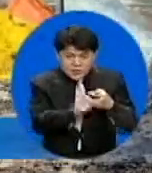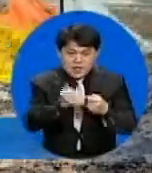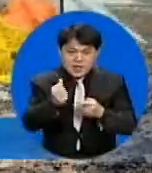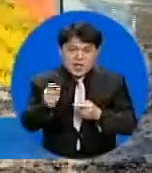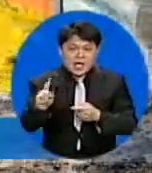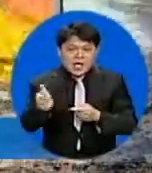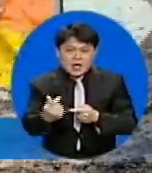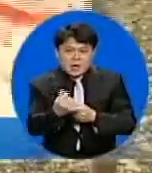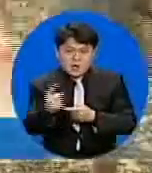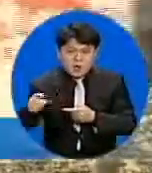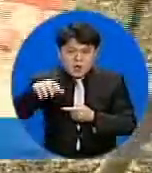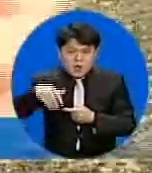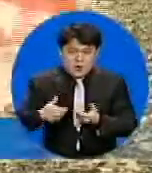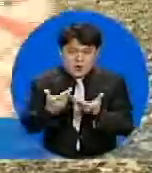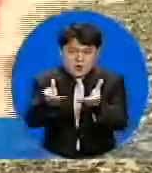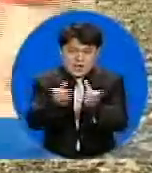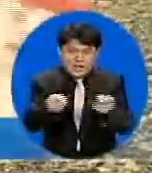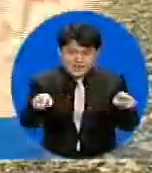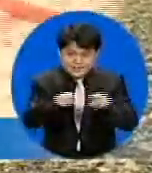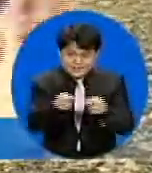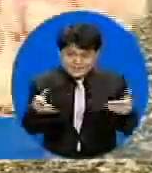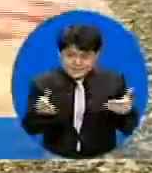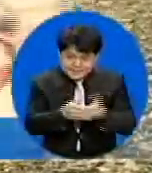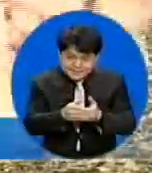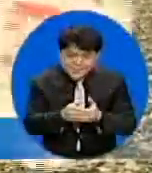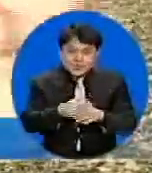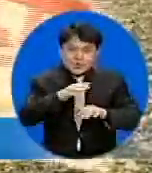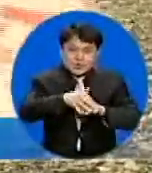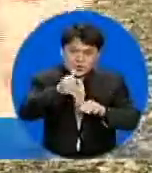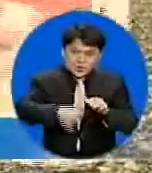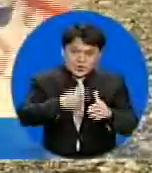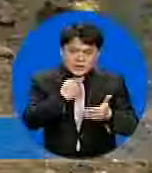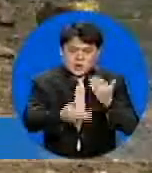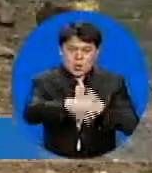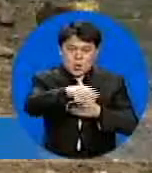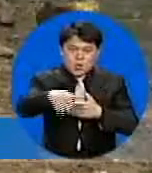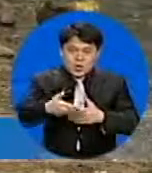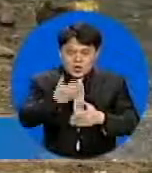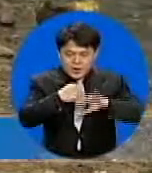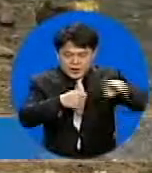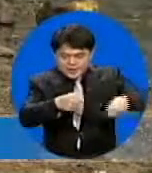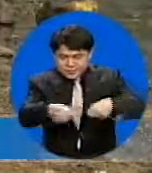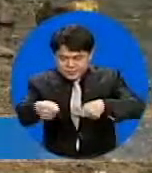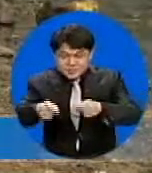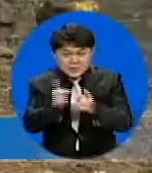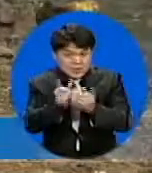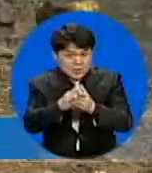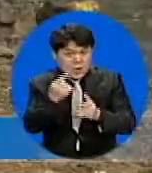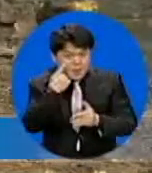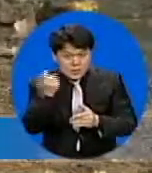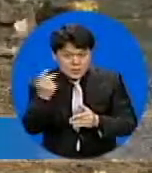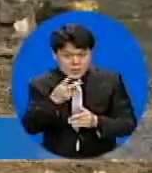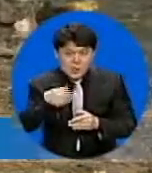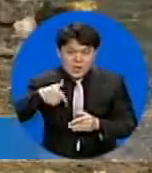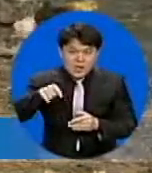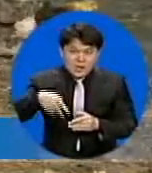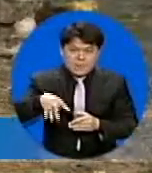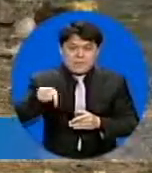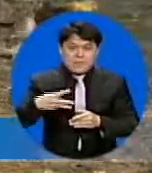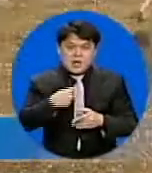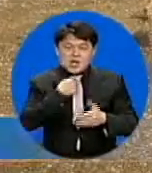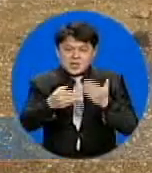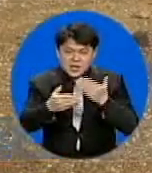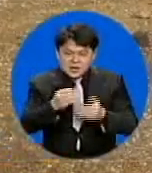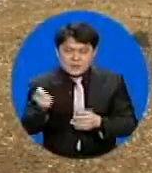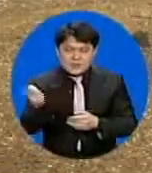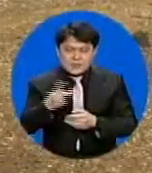봉사단이 함께했습니다. 이번 캠프에서는 농촌 체험 학습장에서 먹을거리 직접 수확하기, 갯벌 체험 등 농어총